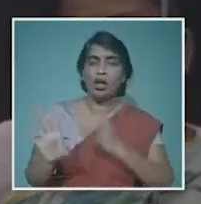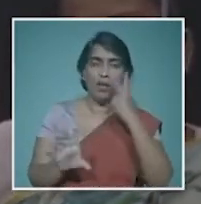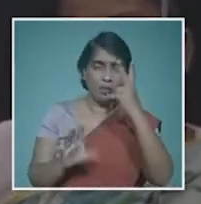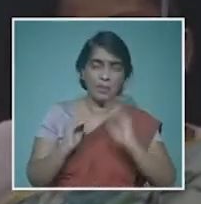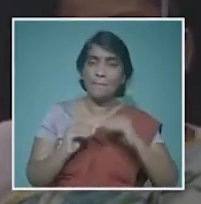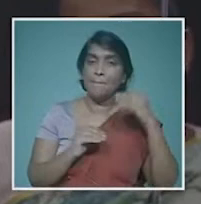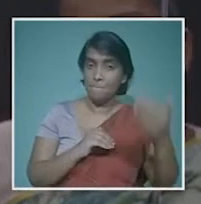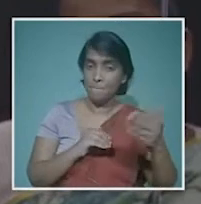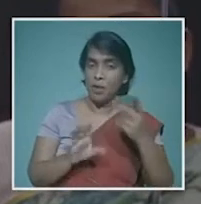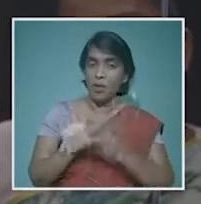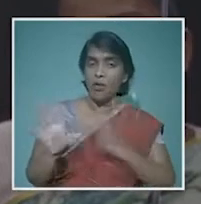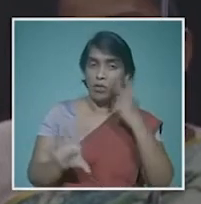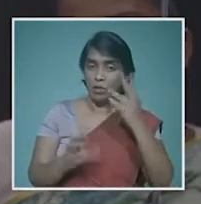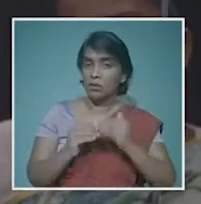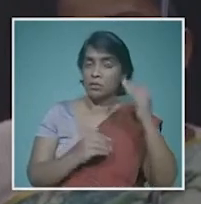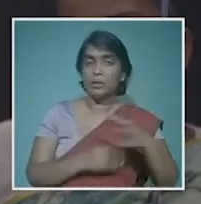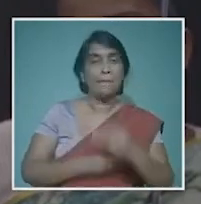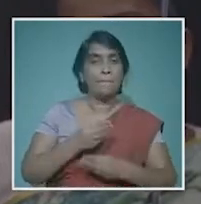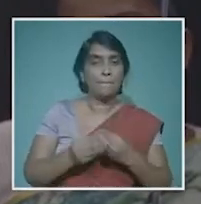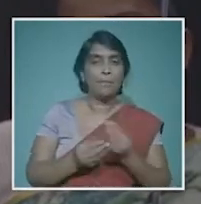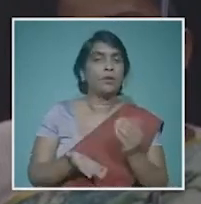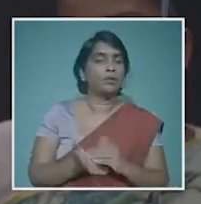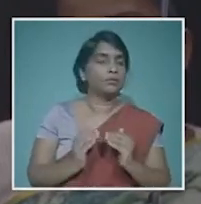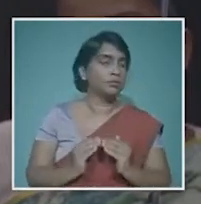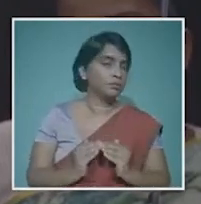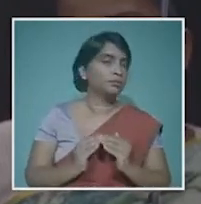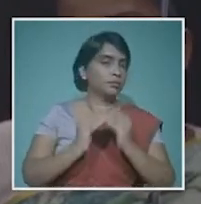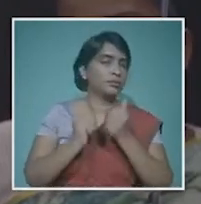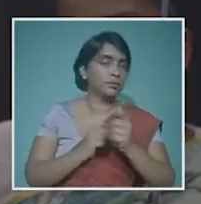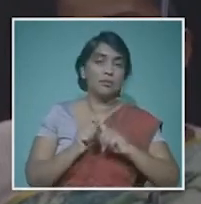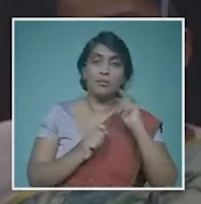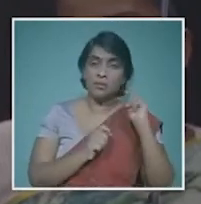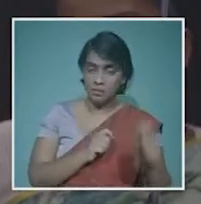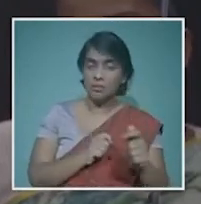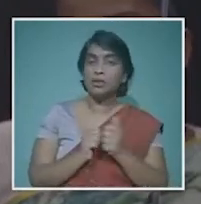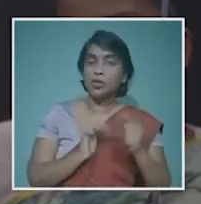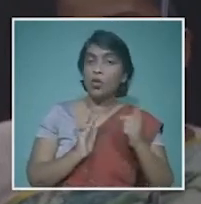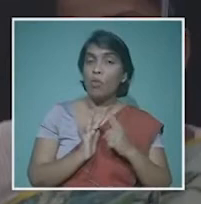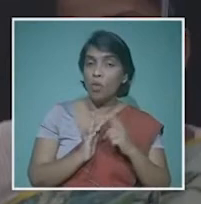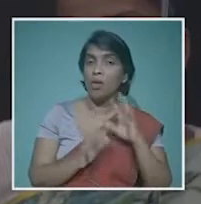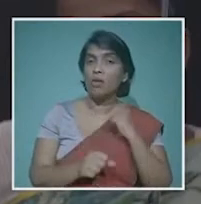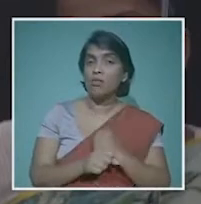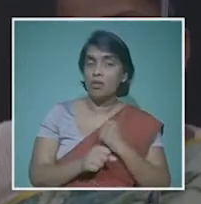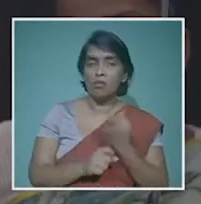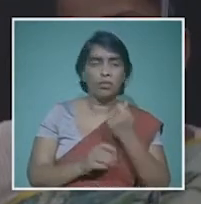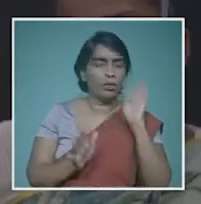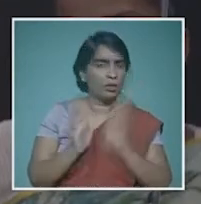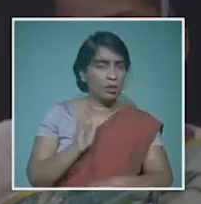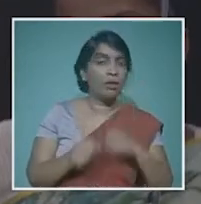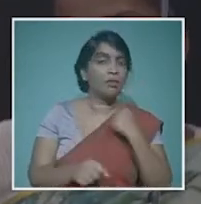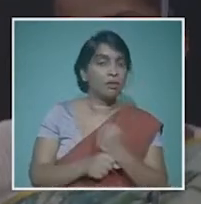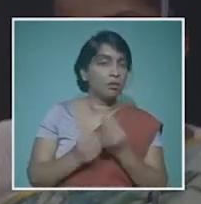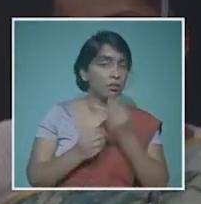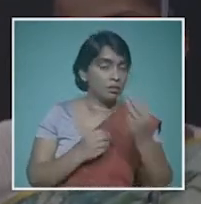පසුවටත් ඉදිරියට අවුරුදු දෙකක් ව්‍යාපාර නැවත යථාතත්වයට පත්වරතෙක් ගෙවීමටත් ඇති පොලිය රජයේ මුදල් කපා රජයේ